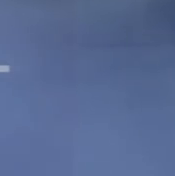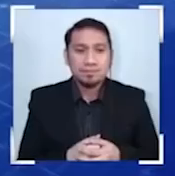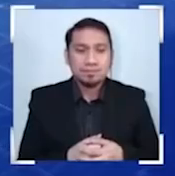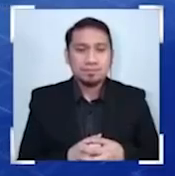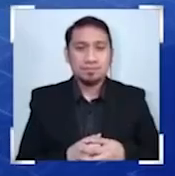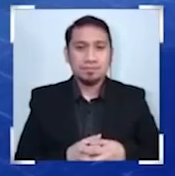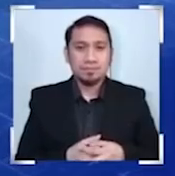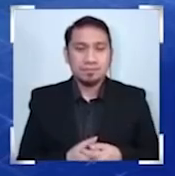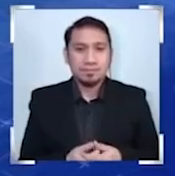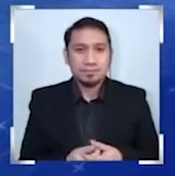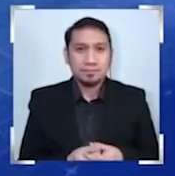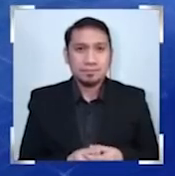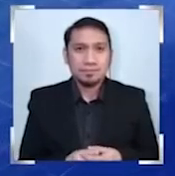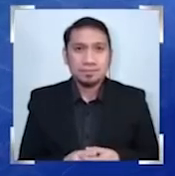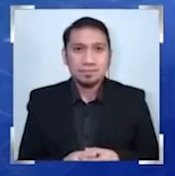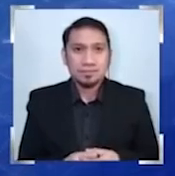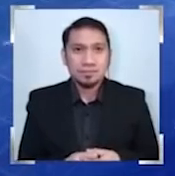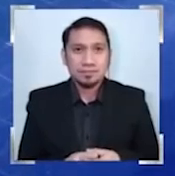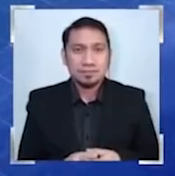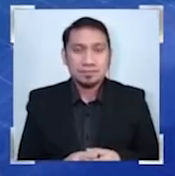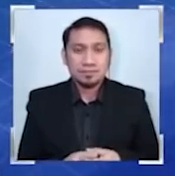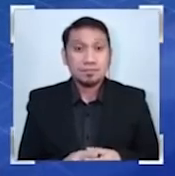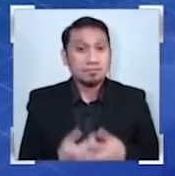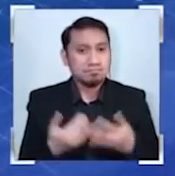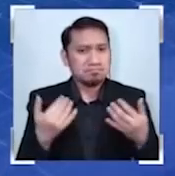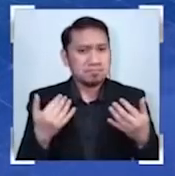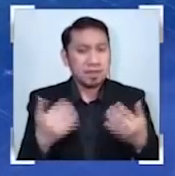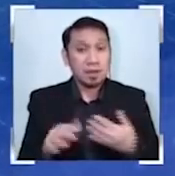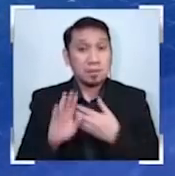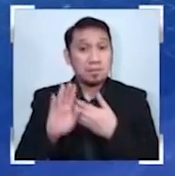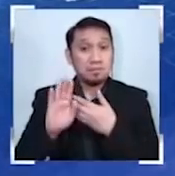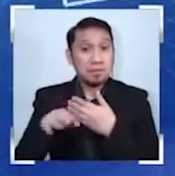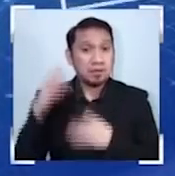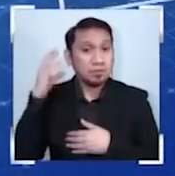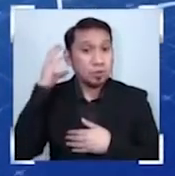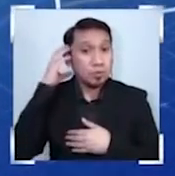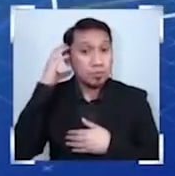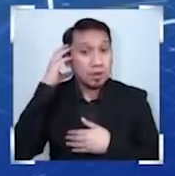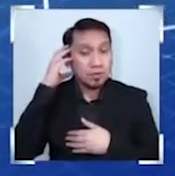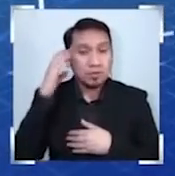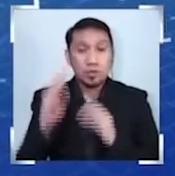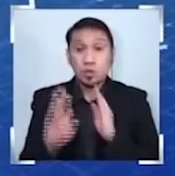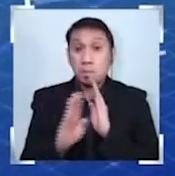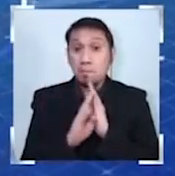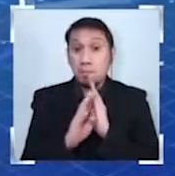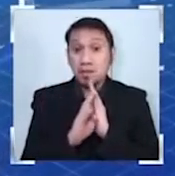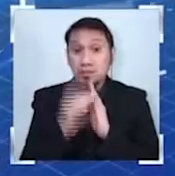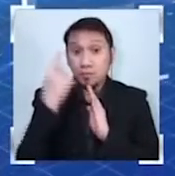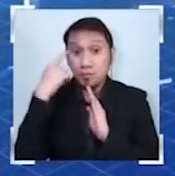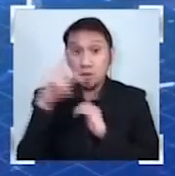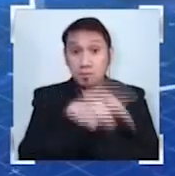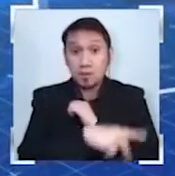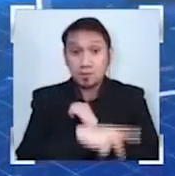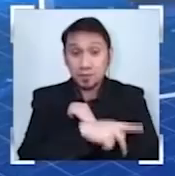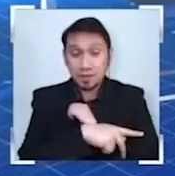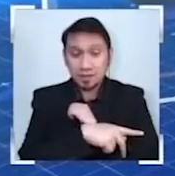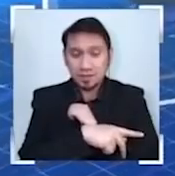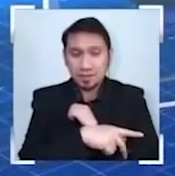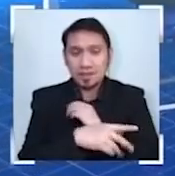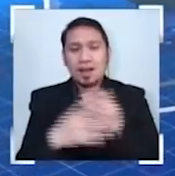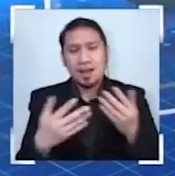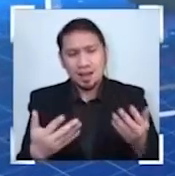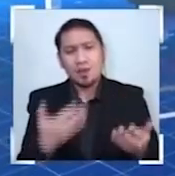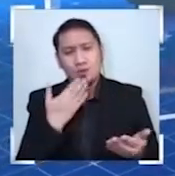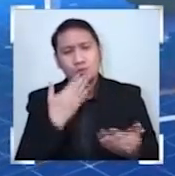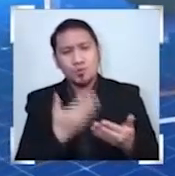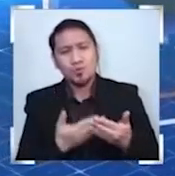nag-iimpo. Igan, magbabalik na sa Cubao ang ilang provincial bus. Malaking ginhawa raw ito sa mga biyahero. Pero